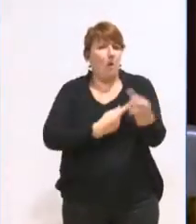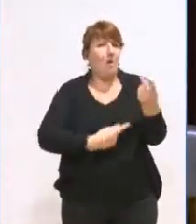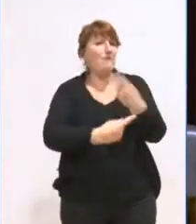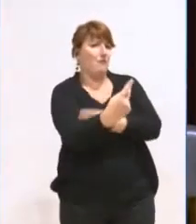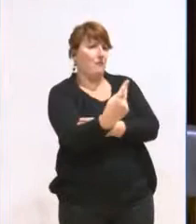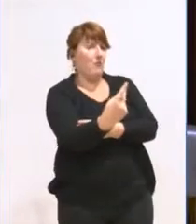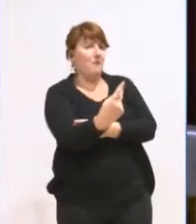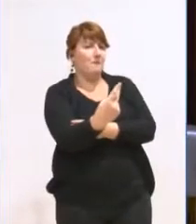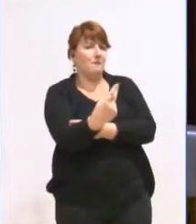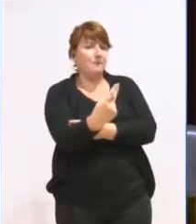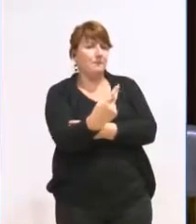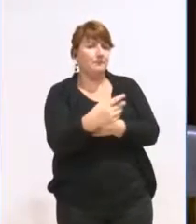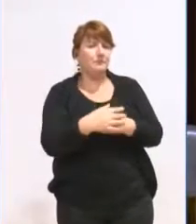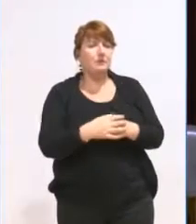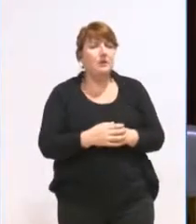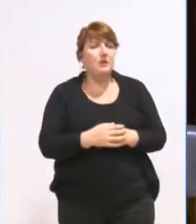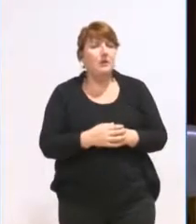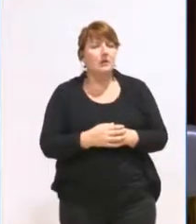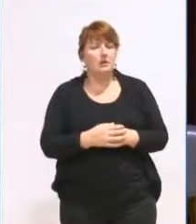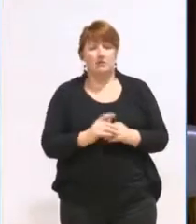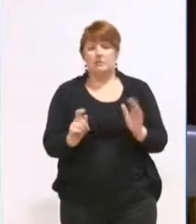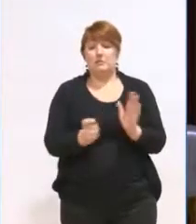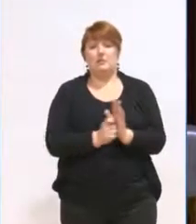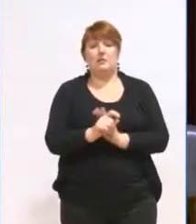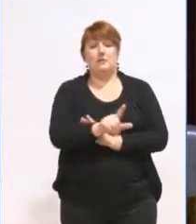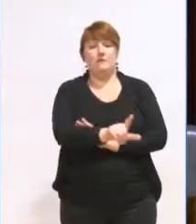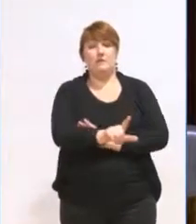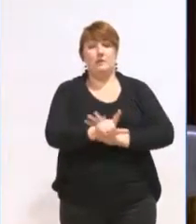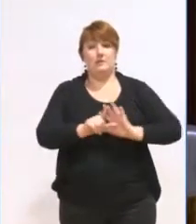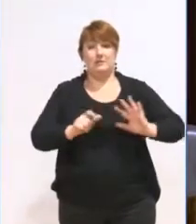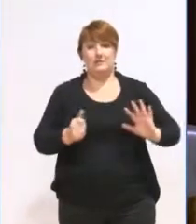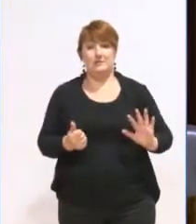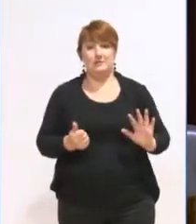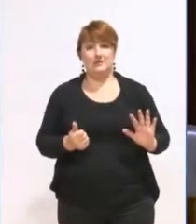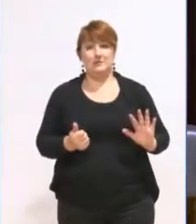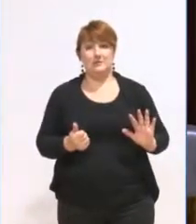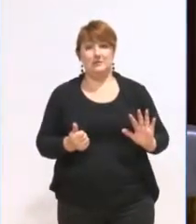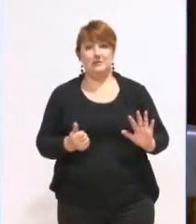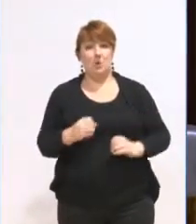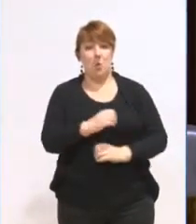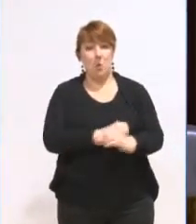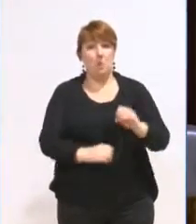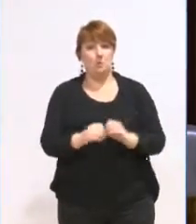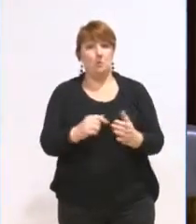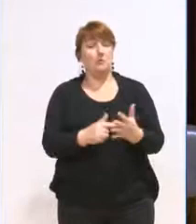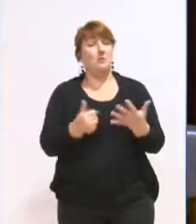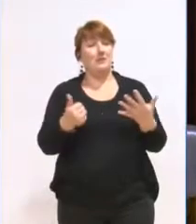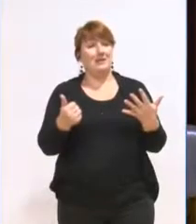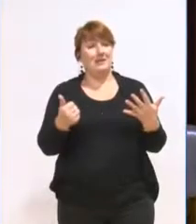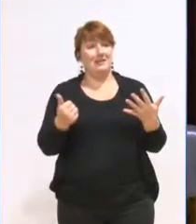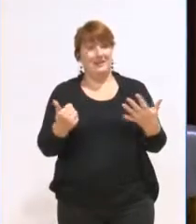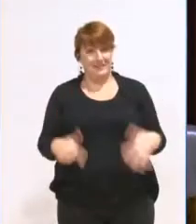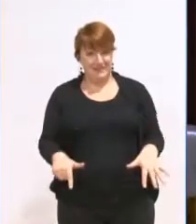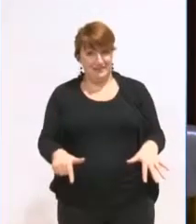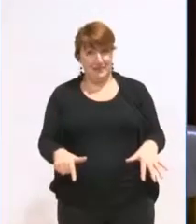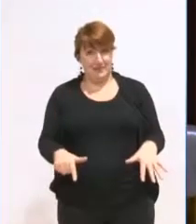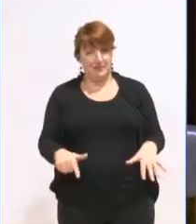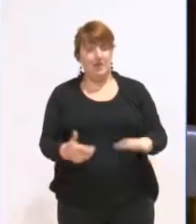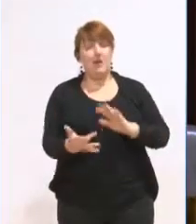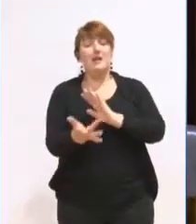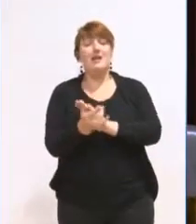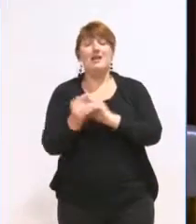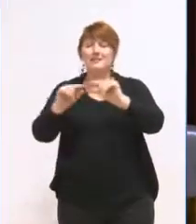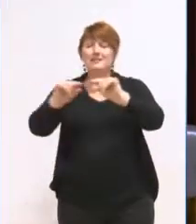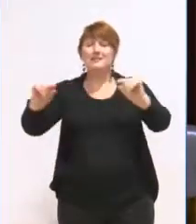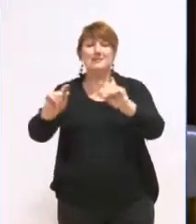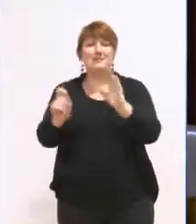vos services, le 26 octobre 2017. Une lettre qui est datée du 23 octobre 2017.